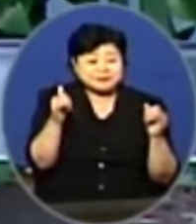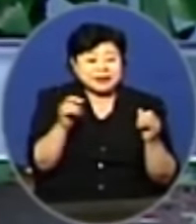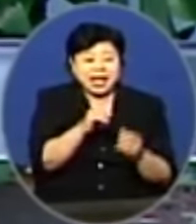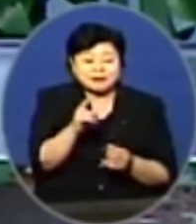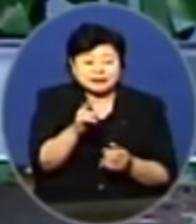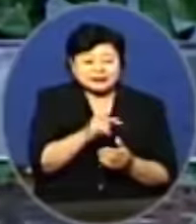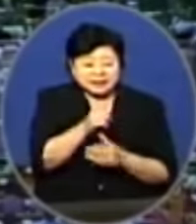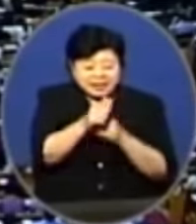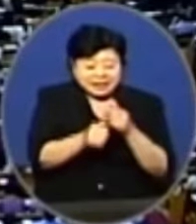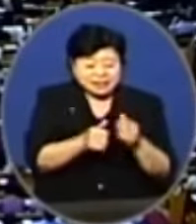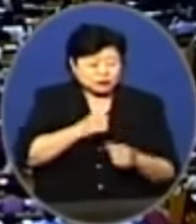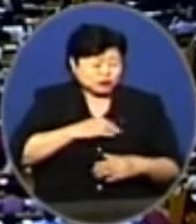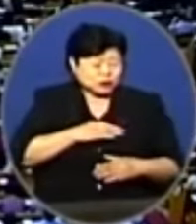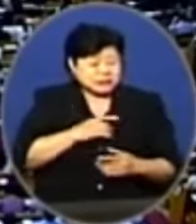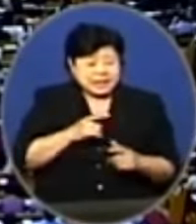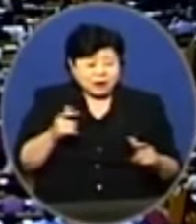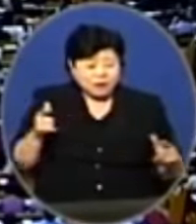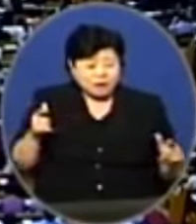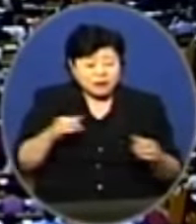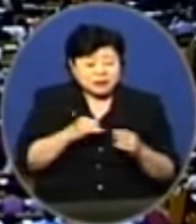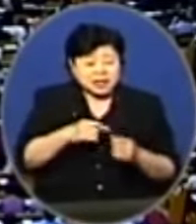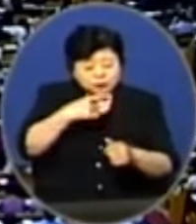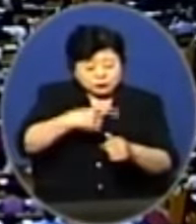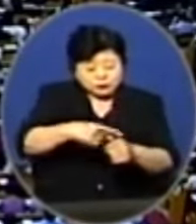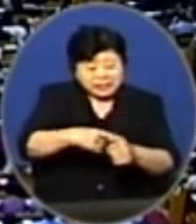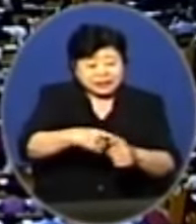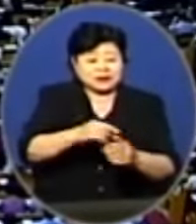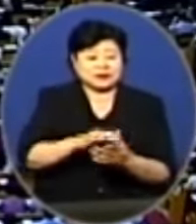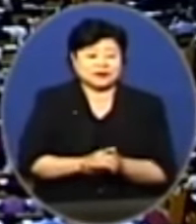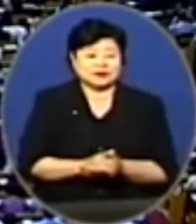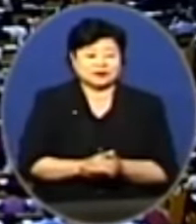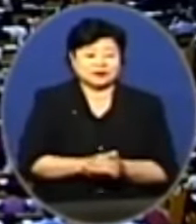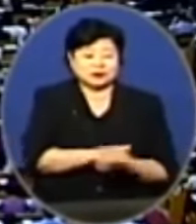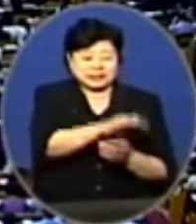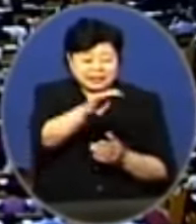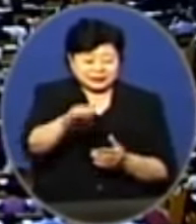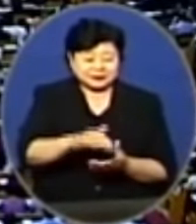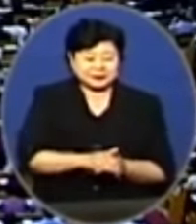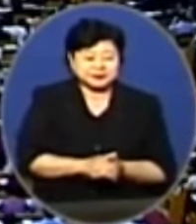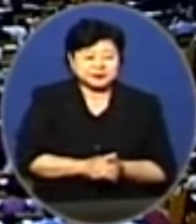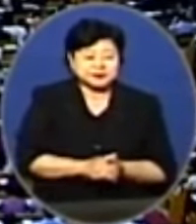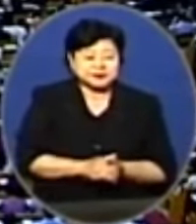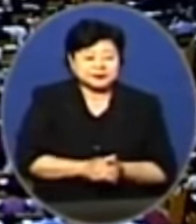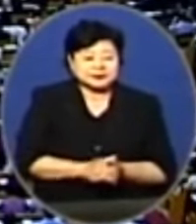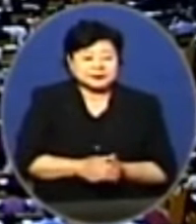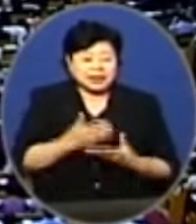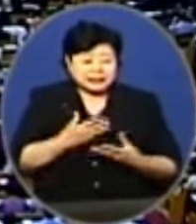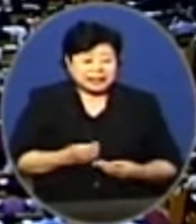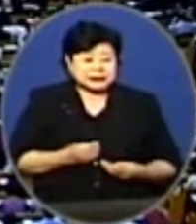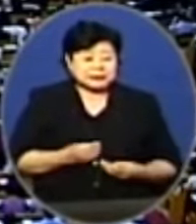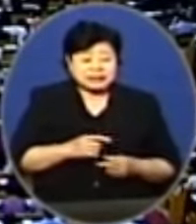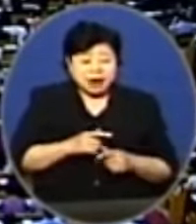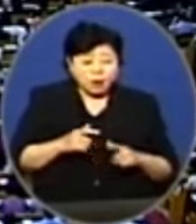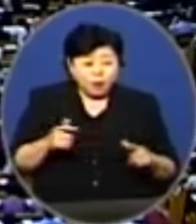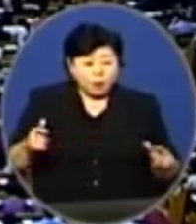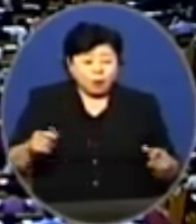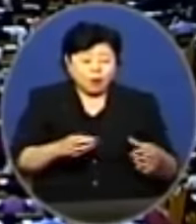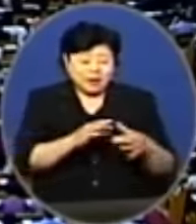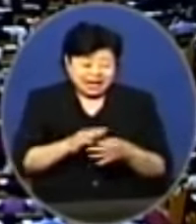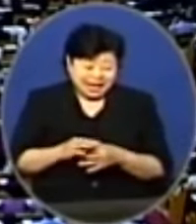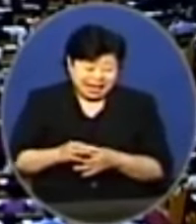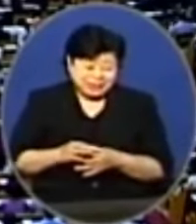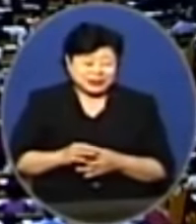아무리 하나님을 두려워하지 않냐고 사람을 무시하는 사람이라도 우리가 낙심하지 않냐고